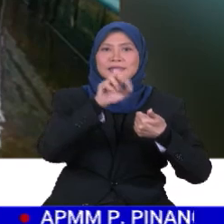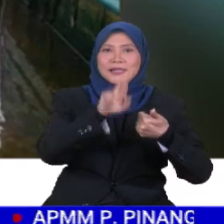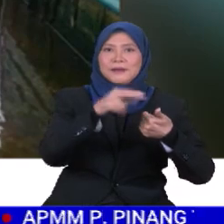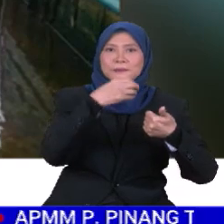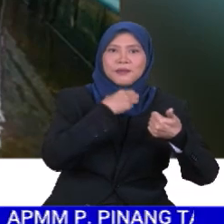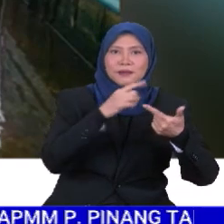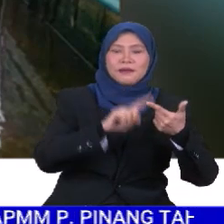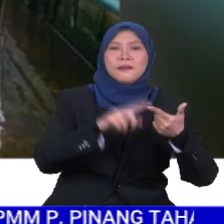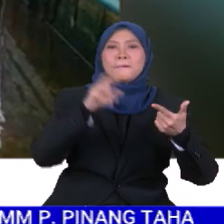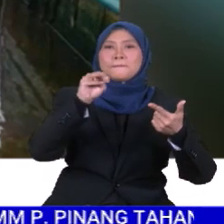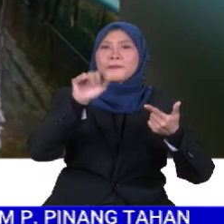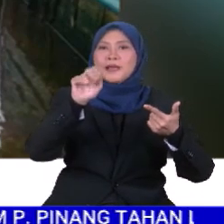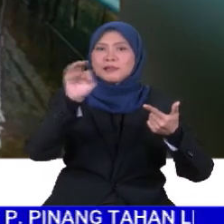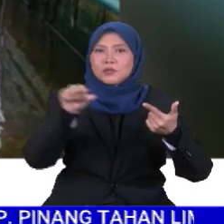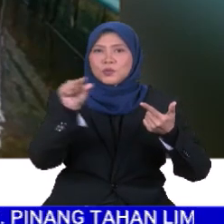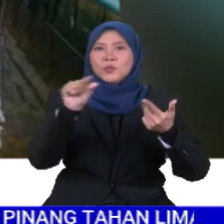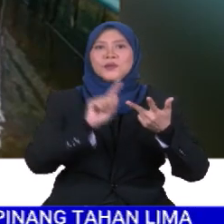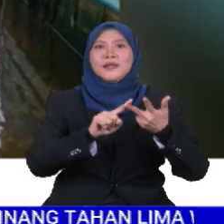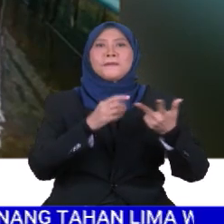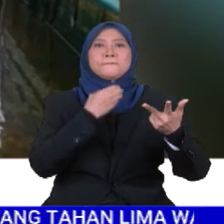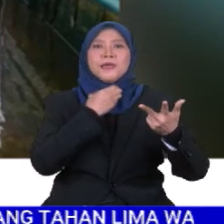Manjung dan perak